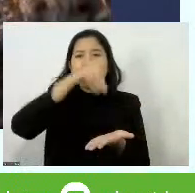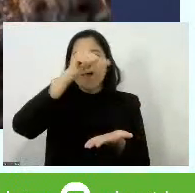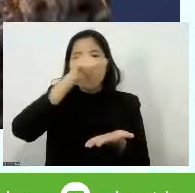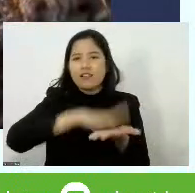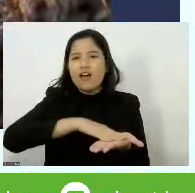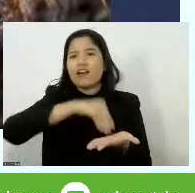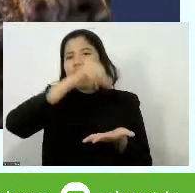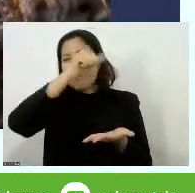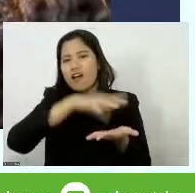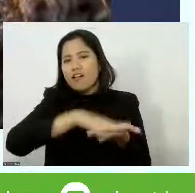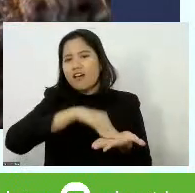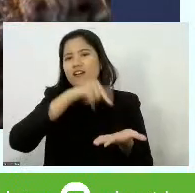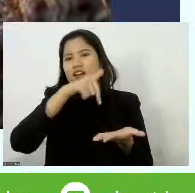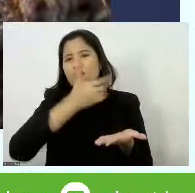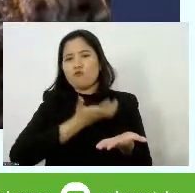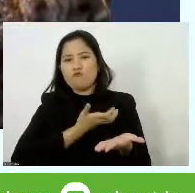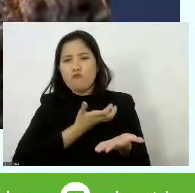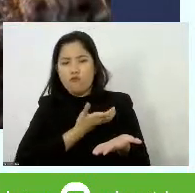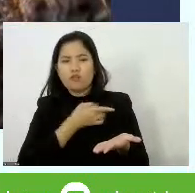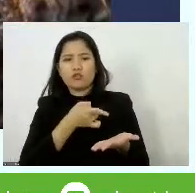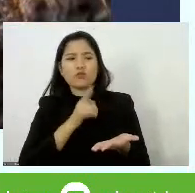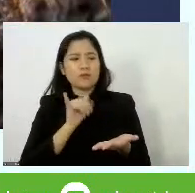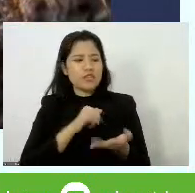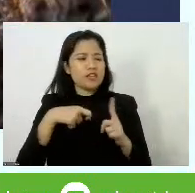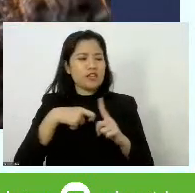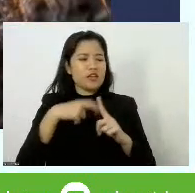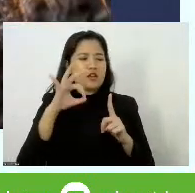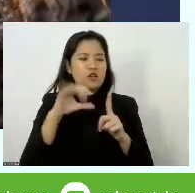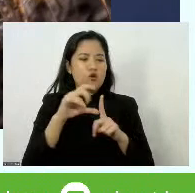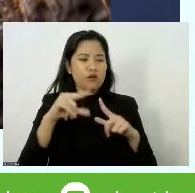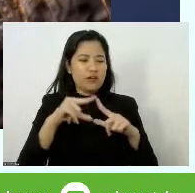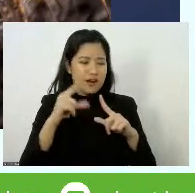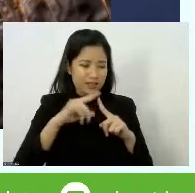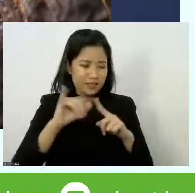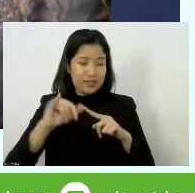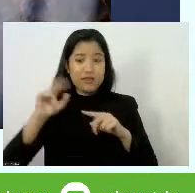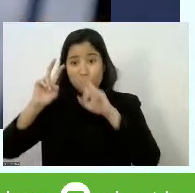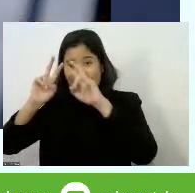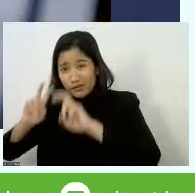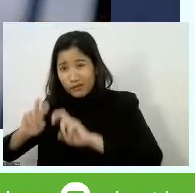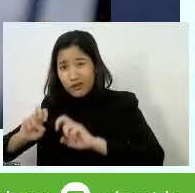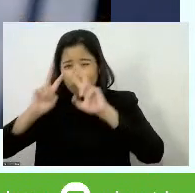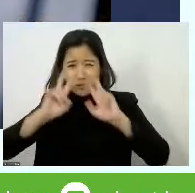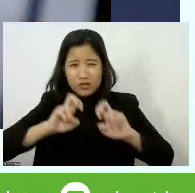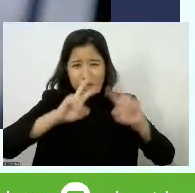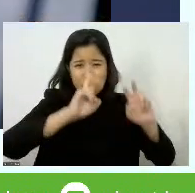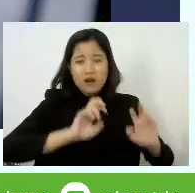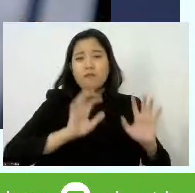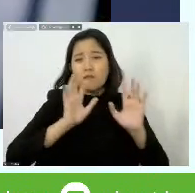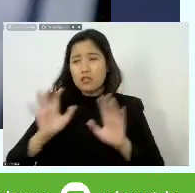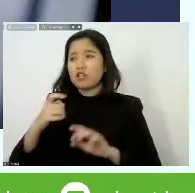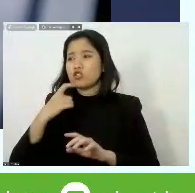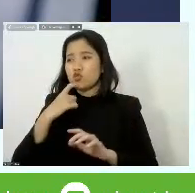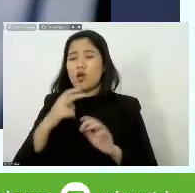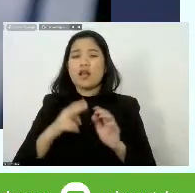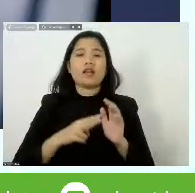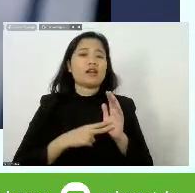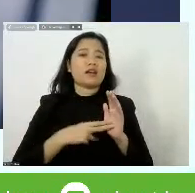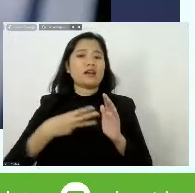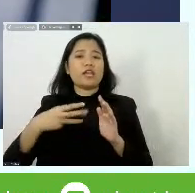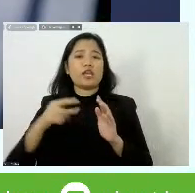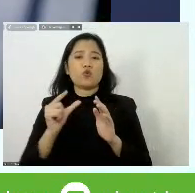jadi juga lumayan banyak peneliti khususnya di bidang neurologi yang